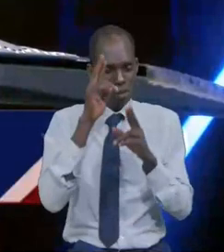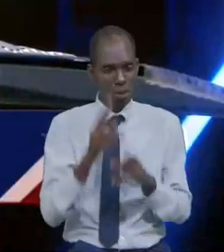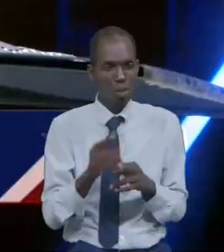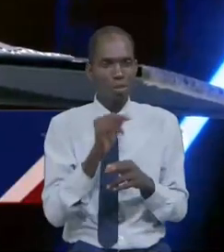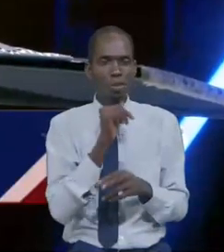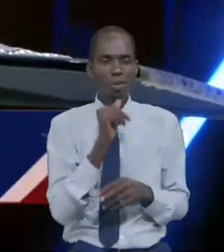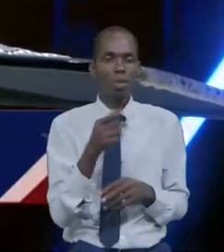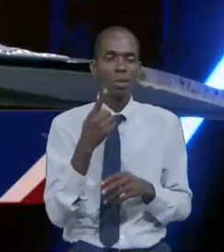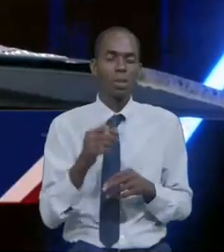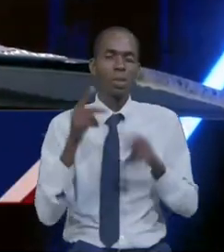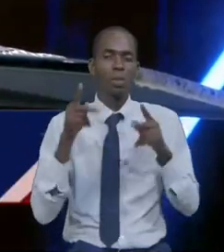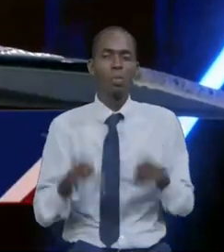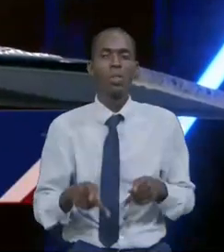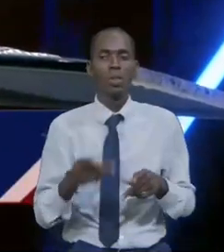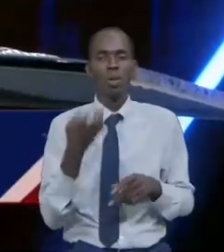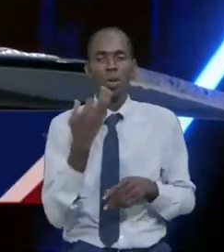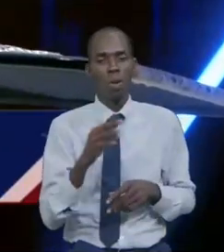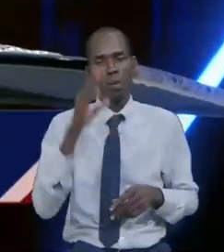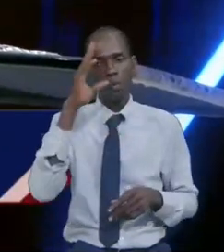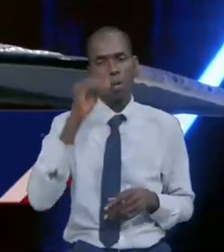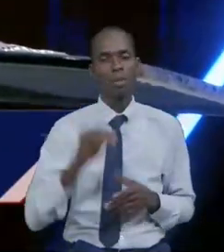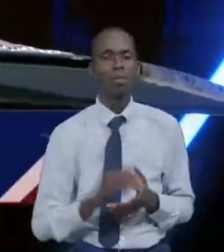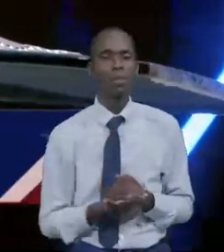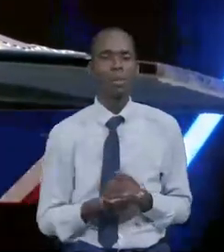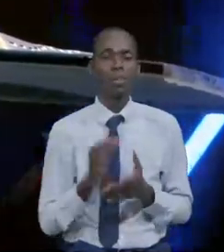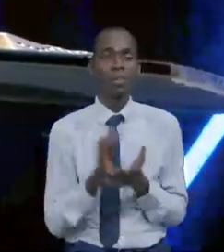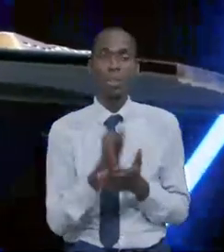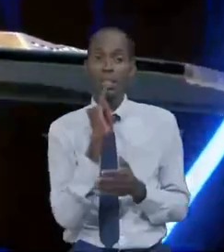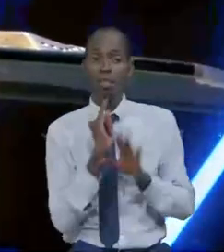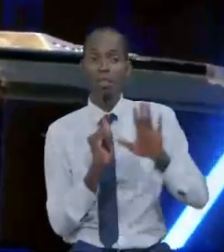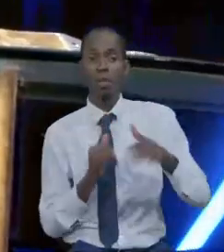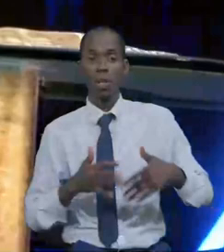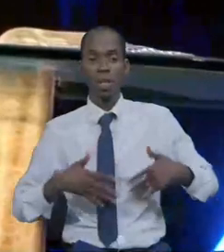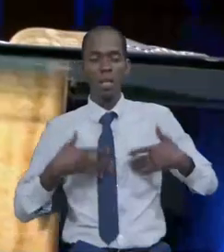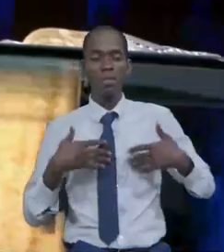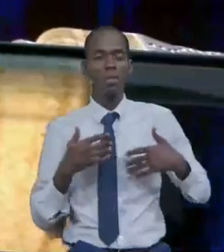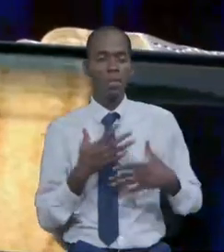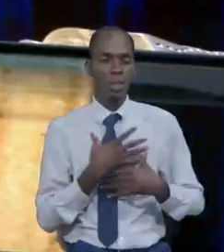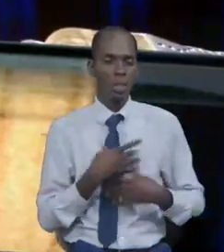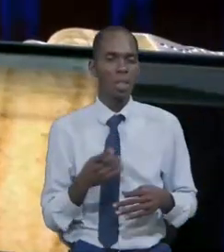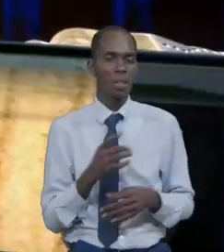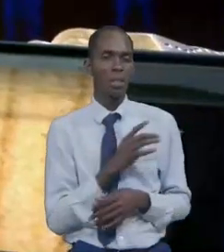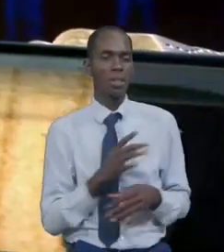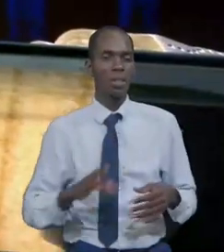à l'apparence des hommes. C'est ta vie, comme Christ. Christ